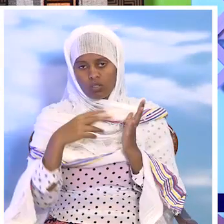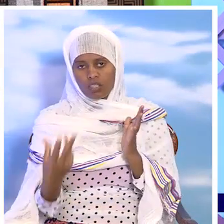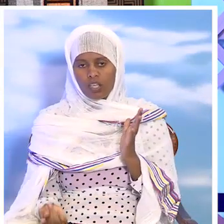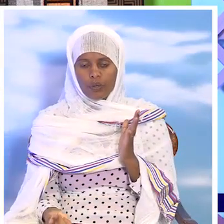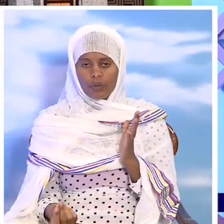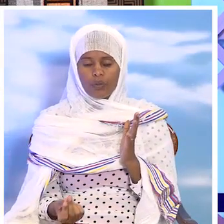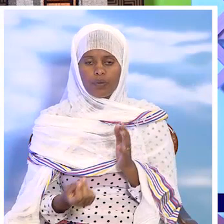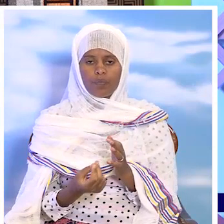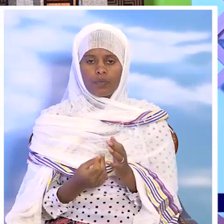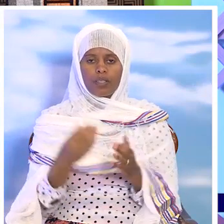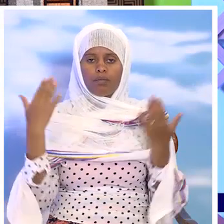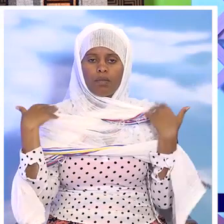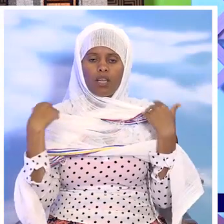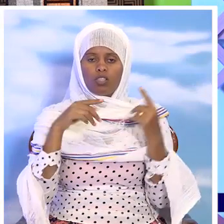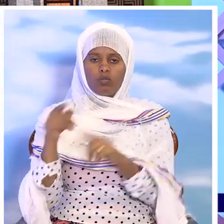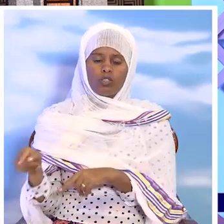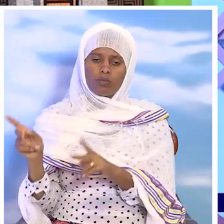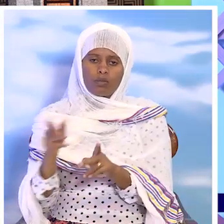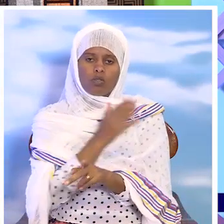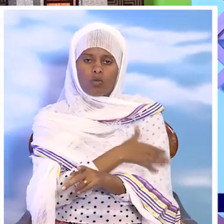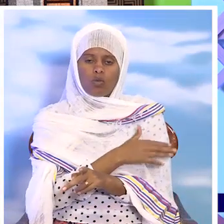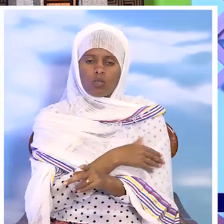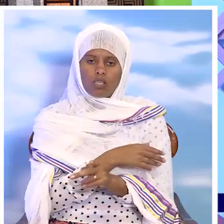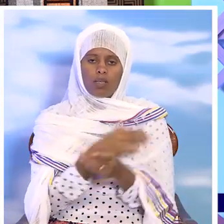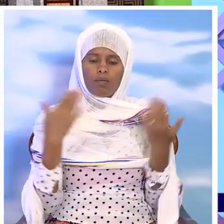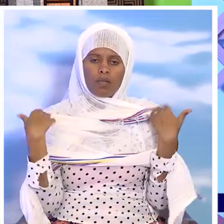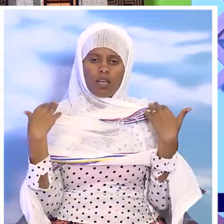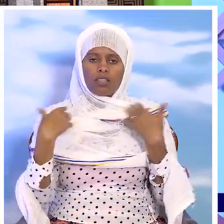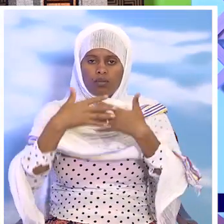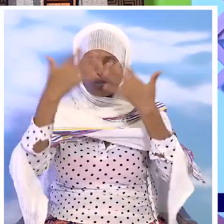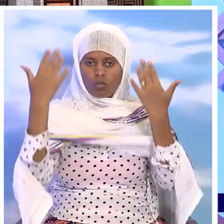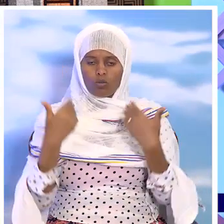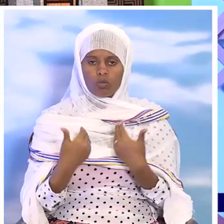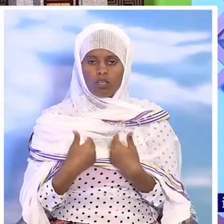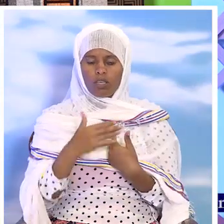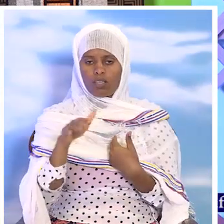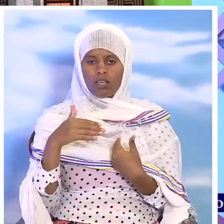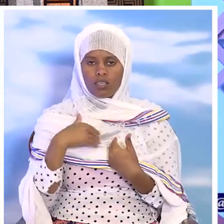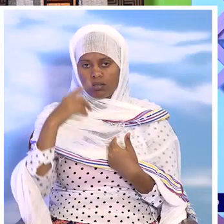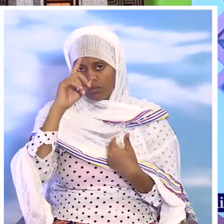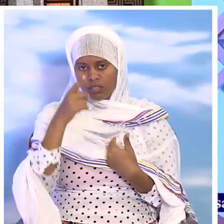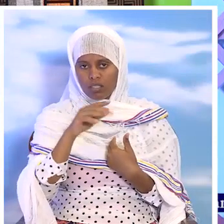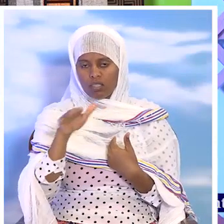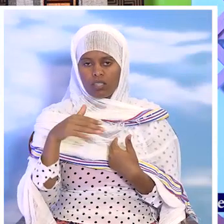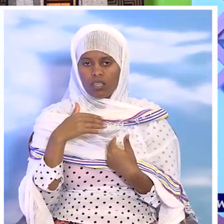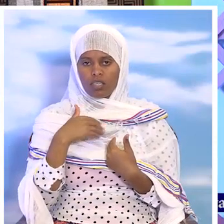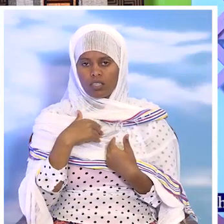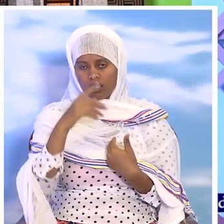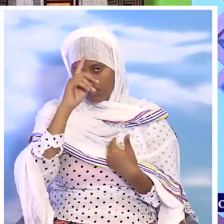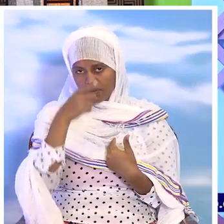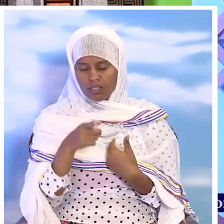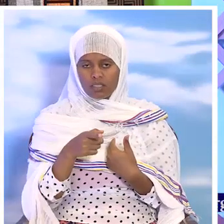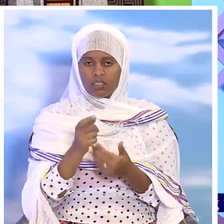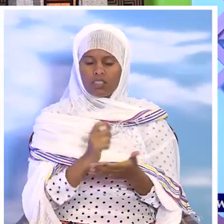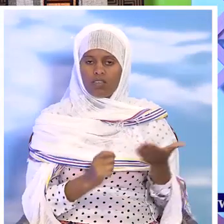እንተሰዓርናዮ መልእኽቲ መፂኦም ከም ዘጎልጉልና መልእኽቲ እውን ከም ዝግለፅልና ንኣና ንምርዳእ ንኣና ንኣብነት